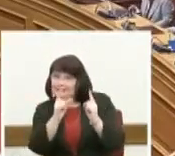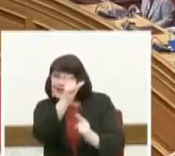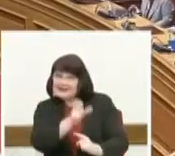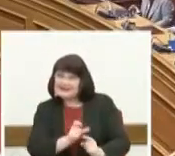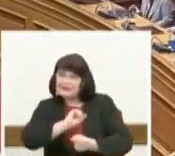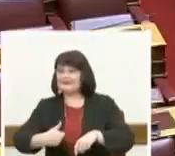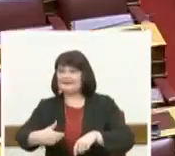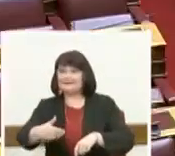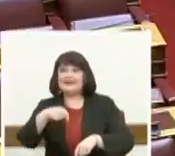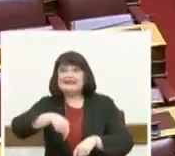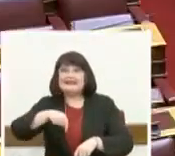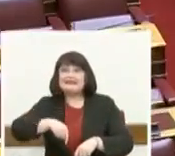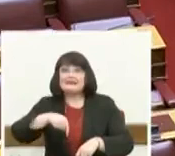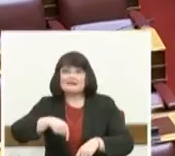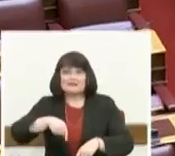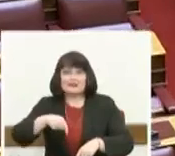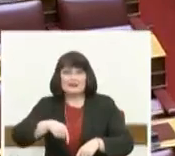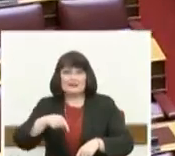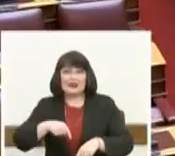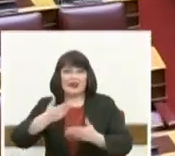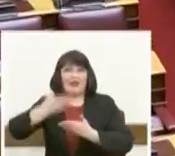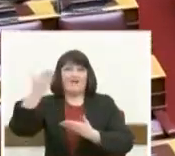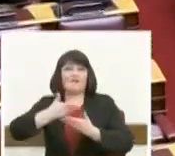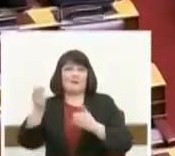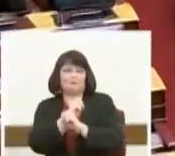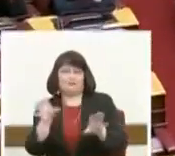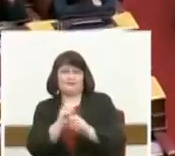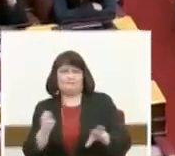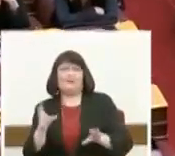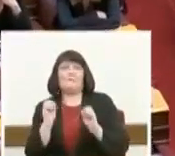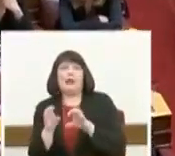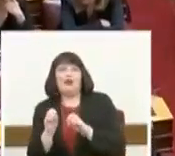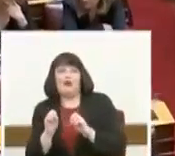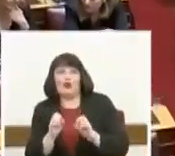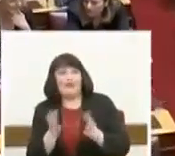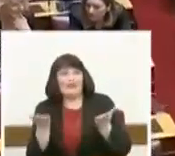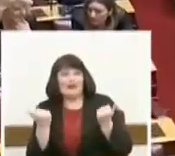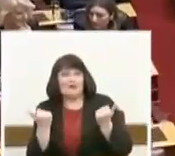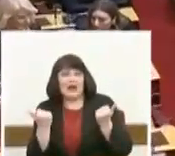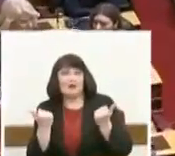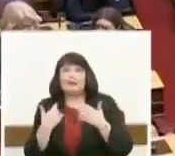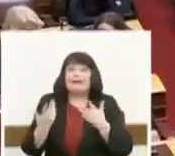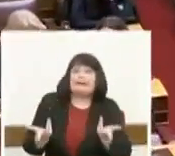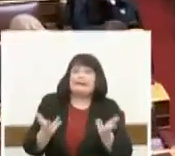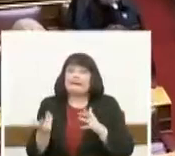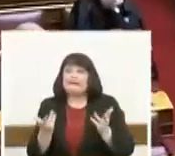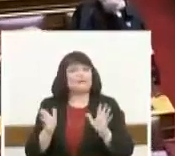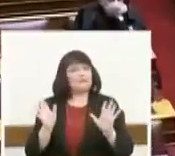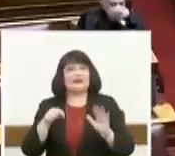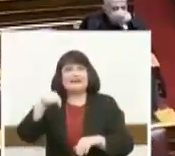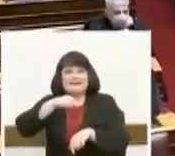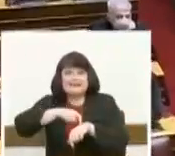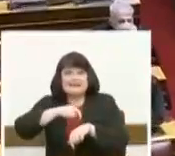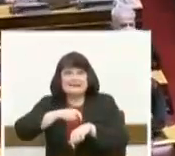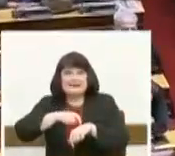υποστηρίζει ότι θέλει για υπουργό τον άγνωστο Χ και όχι τον αρχηγό του κόμματος που θα ψηφίσει ο